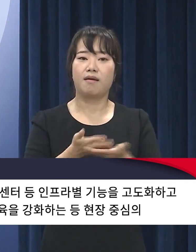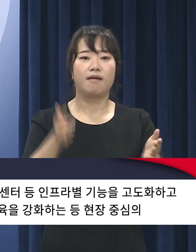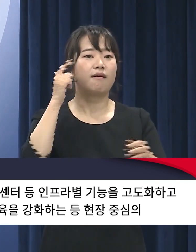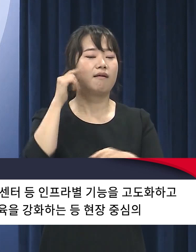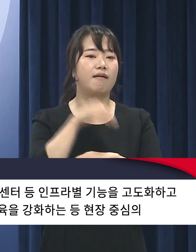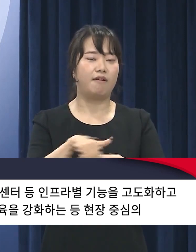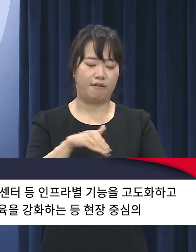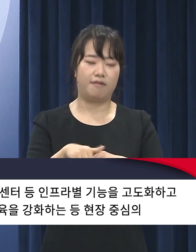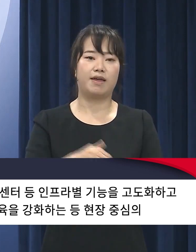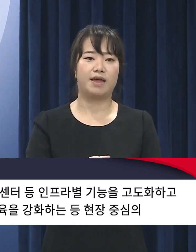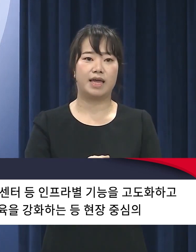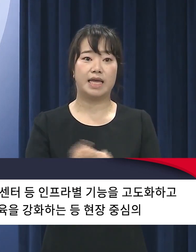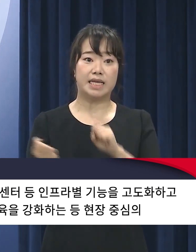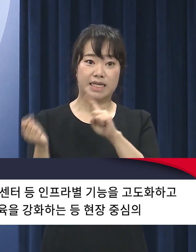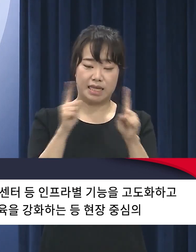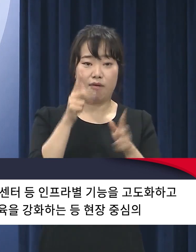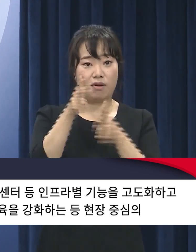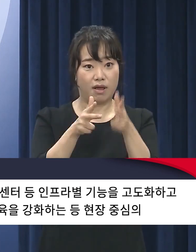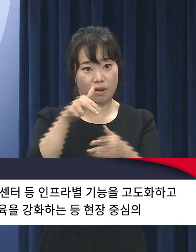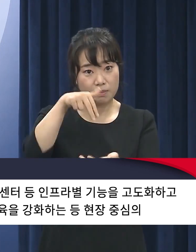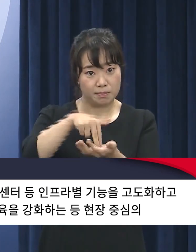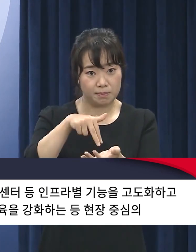배포합니다. 자활사업의 경우